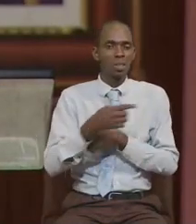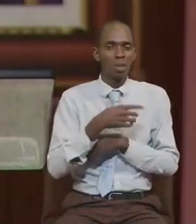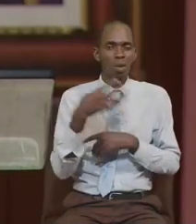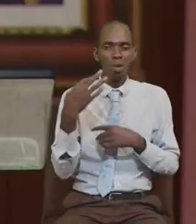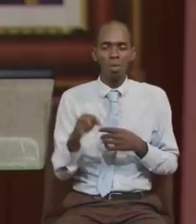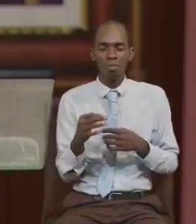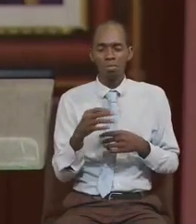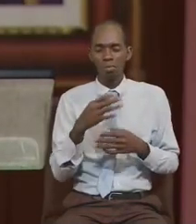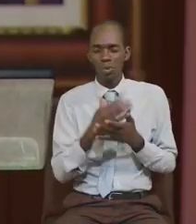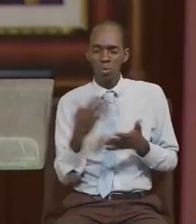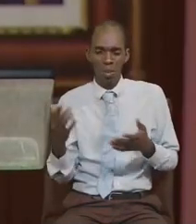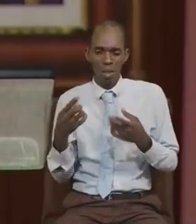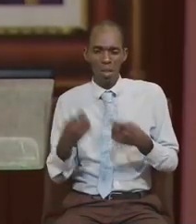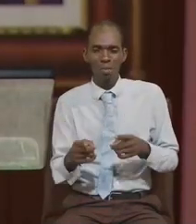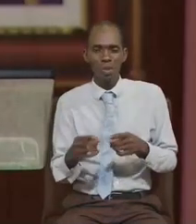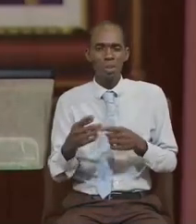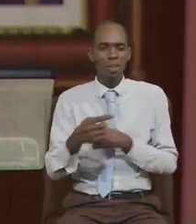les jours des flèches et des attaques,